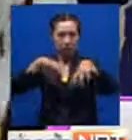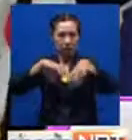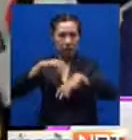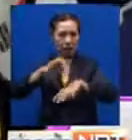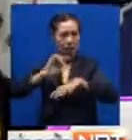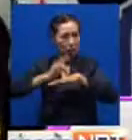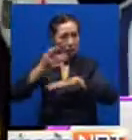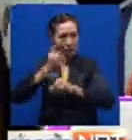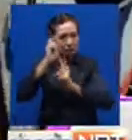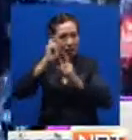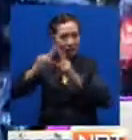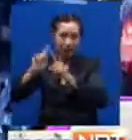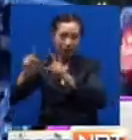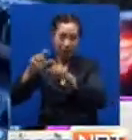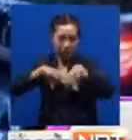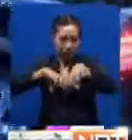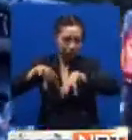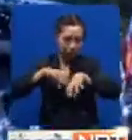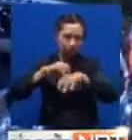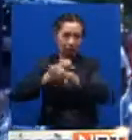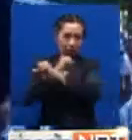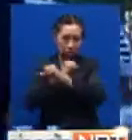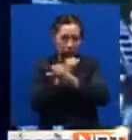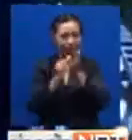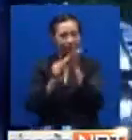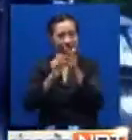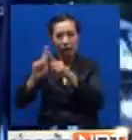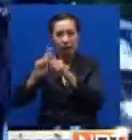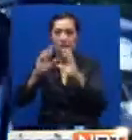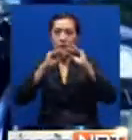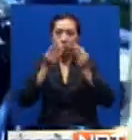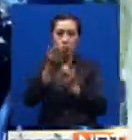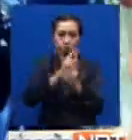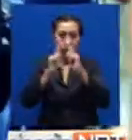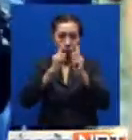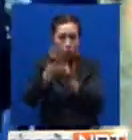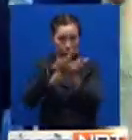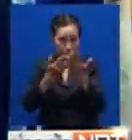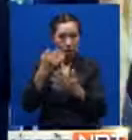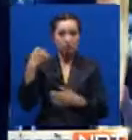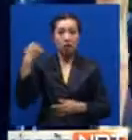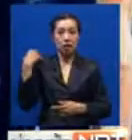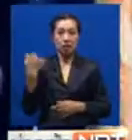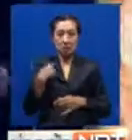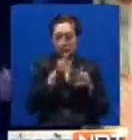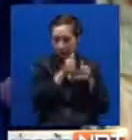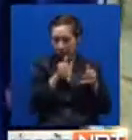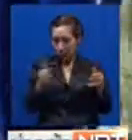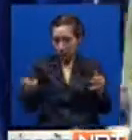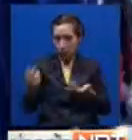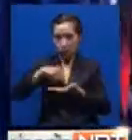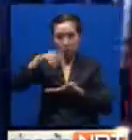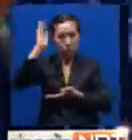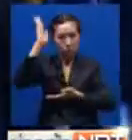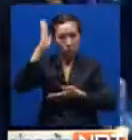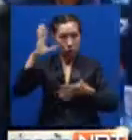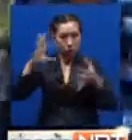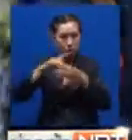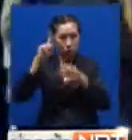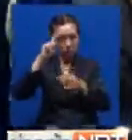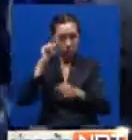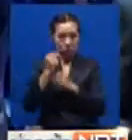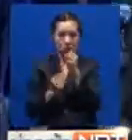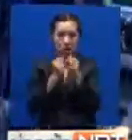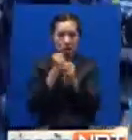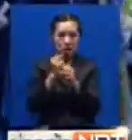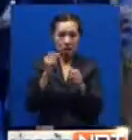นอกจากนี้ในที่ประชุมจะให้การรับรองแถลงการณ์ร่วมในโอกาสครบรอบ 25ปีความสัมพันธ์ว่า